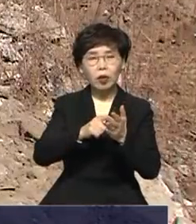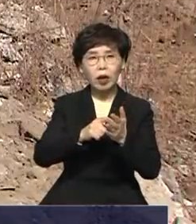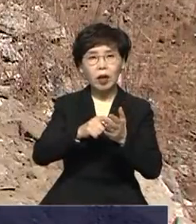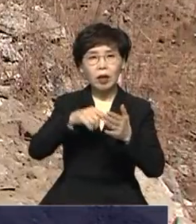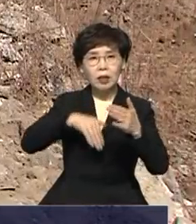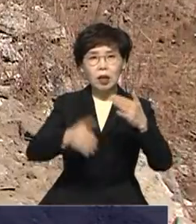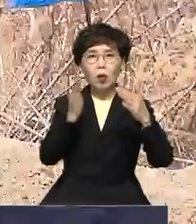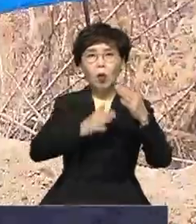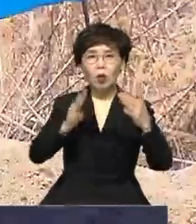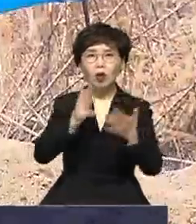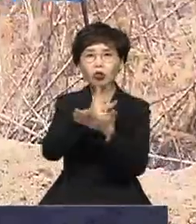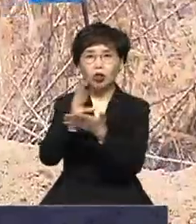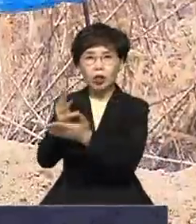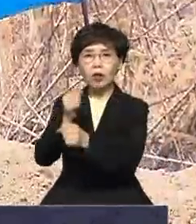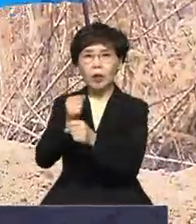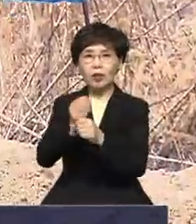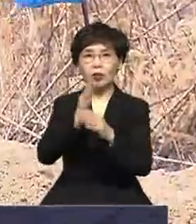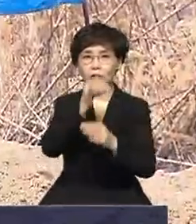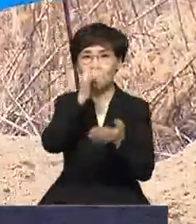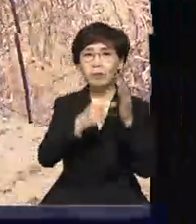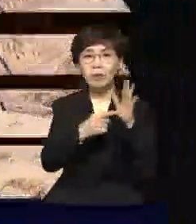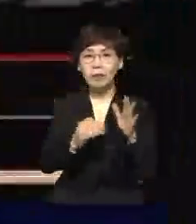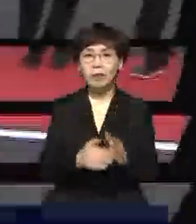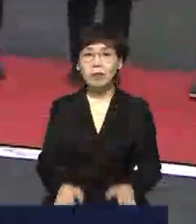주차장도 조성하고 있다고 밝혔습니다.